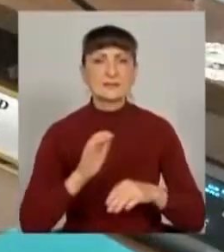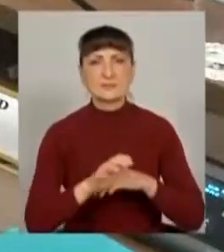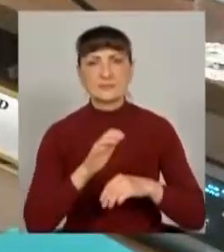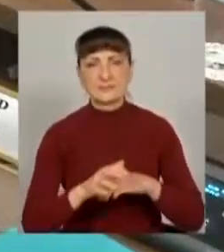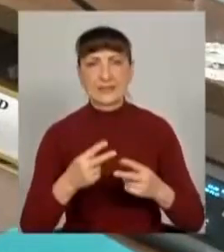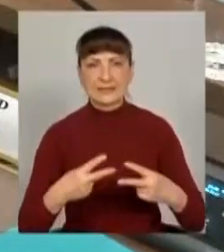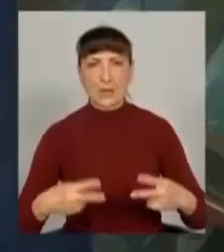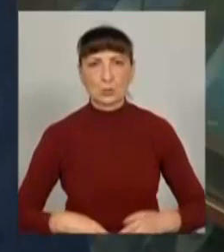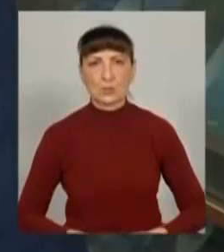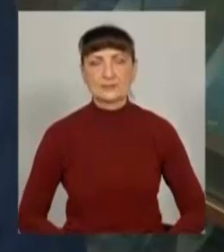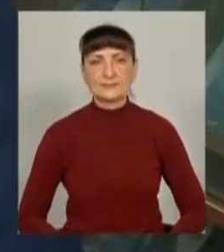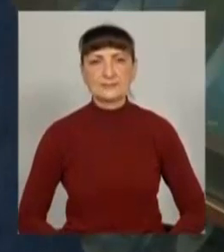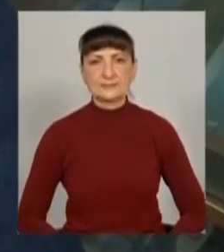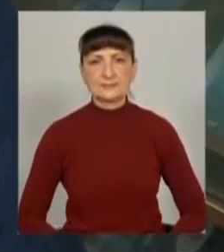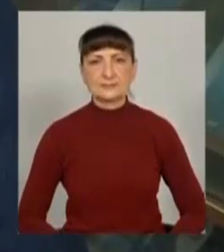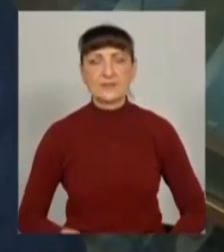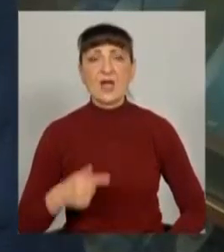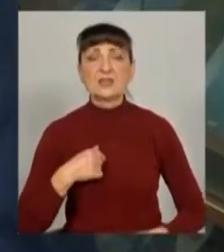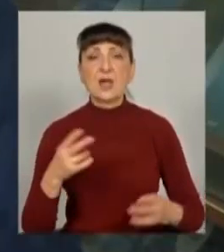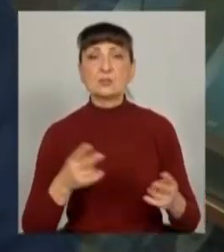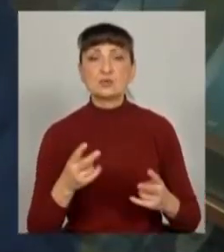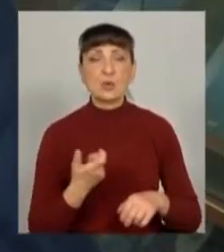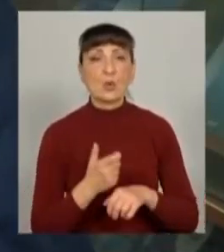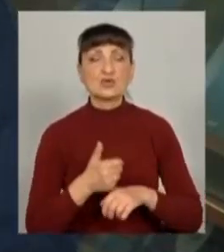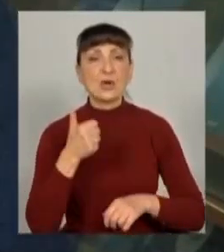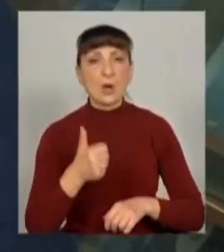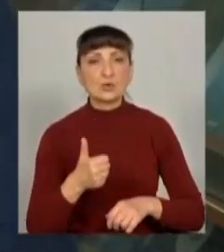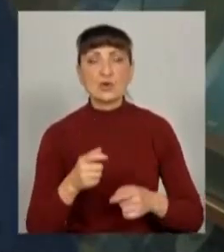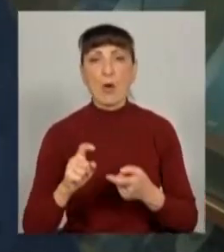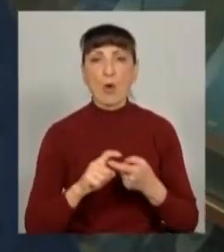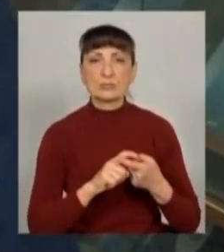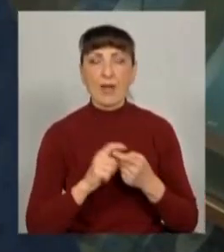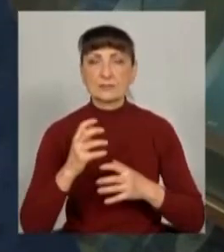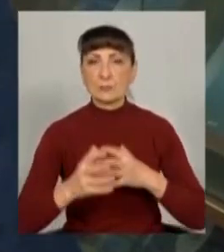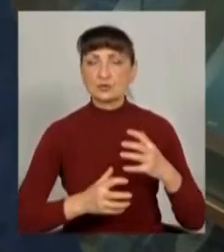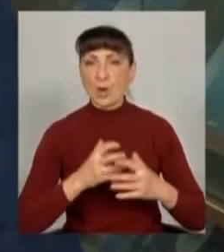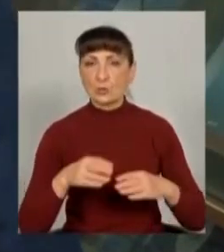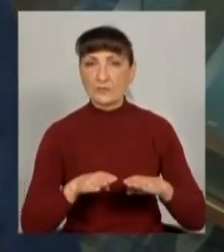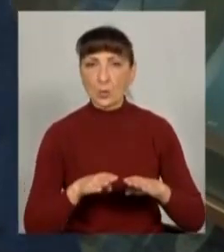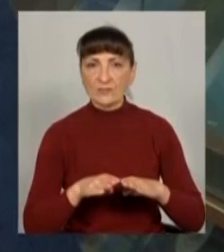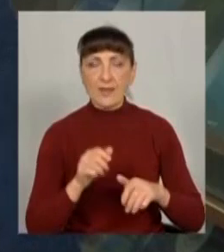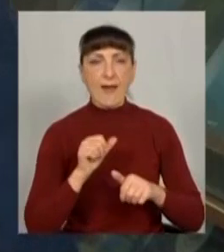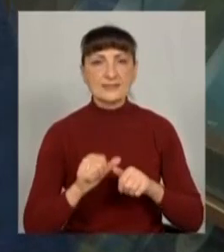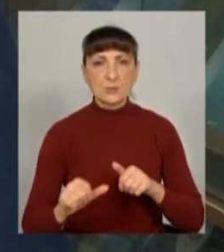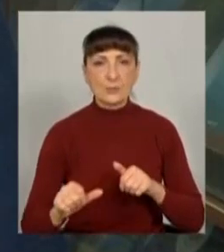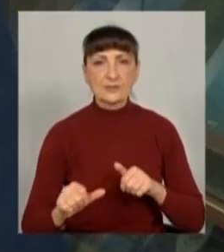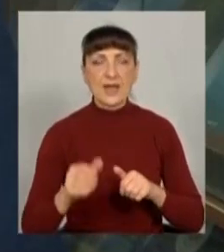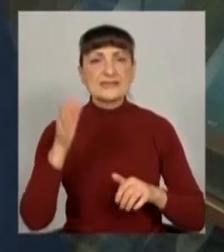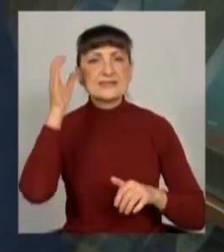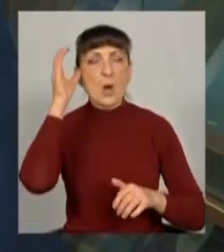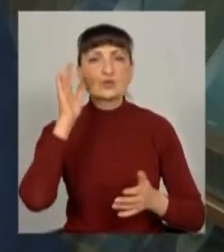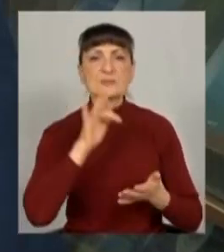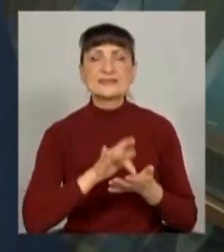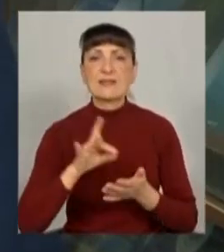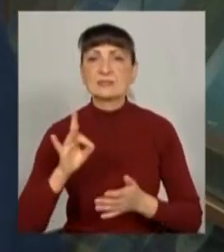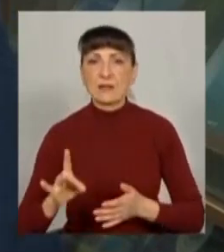изданий. Нам нужны очень хорошие вот контакты на международном уровне, особенно с научными